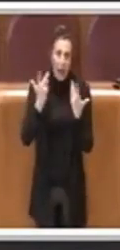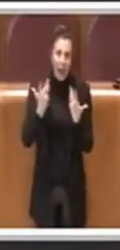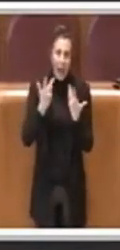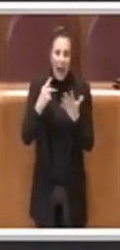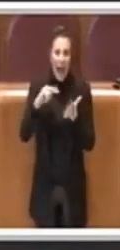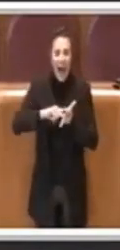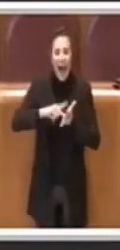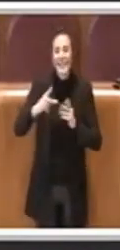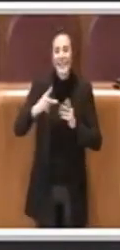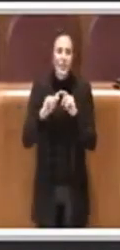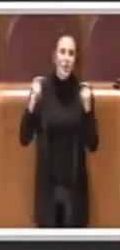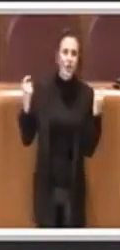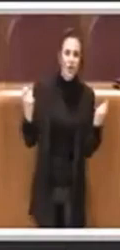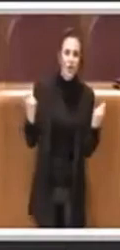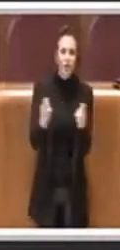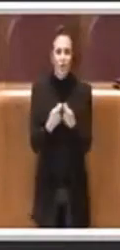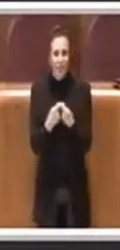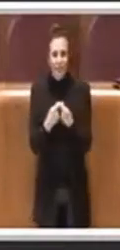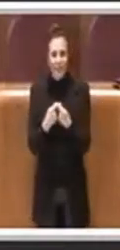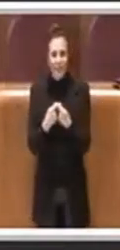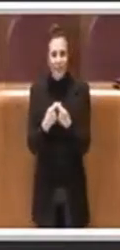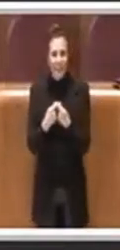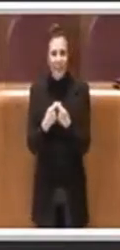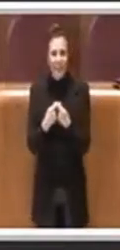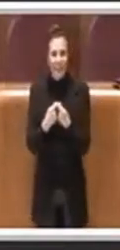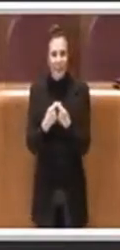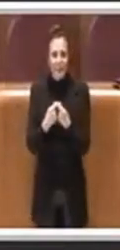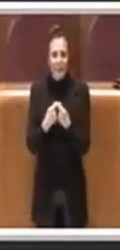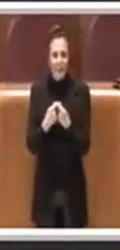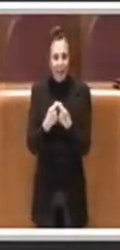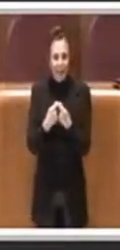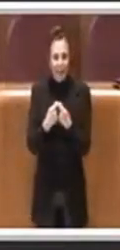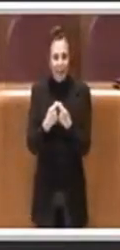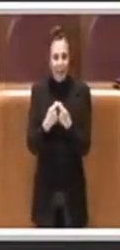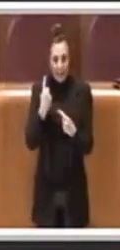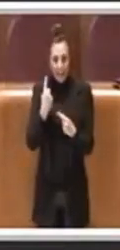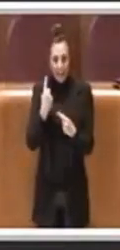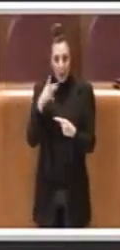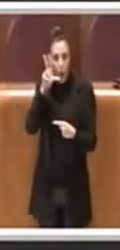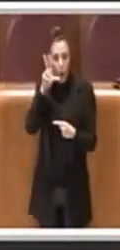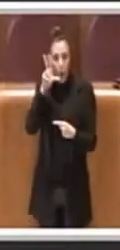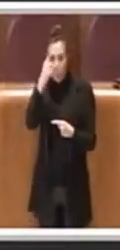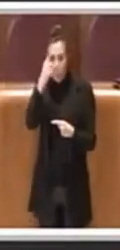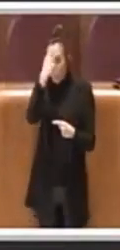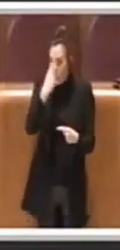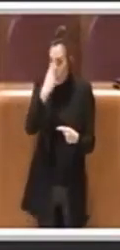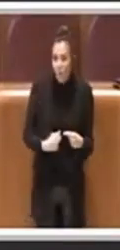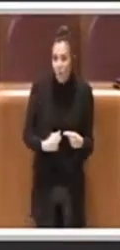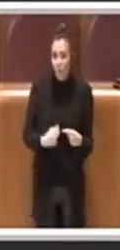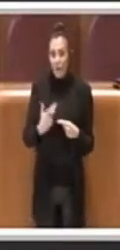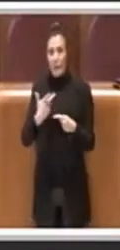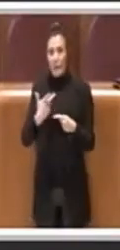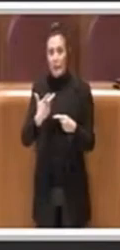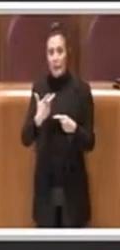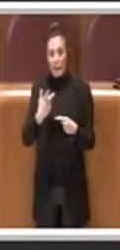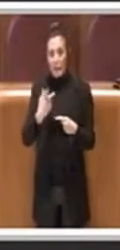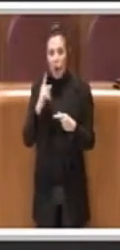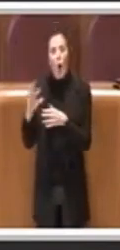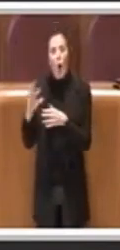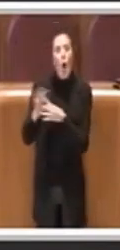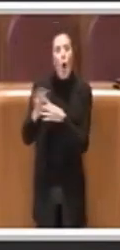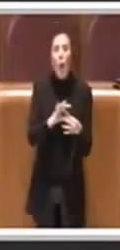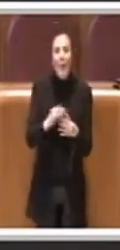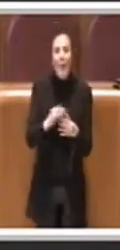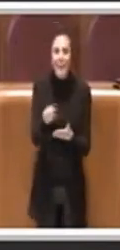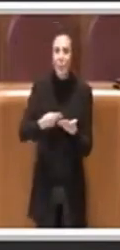architettura generale no vengono conosciute da tutti i profili anche più alti sempre di natura tecnica